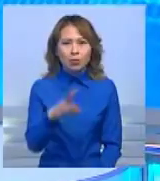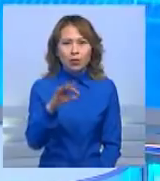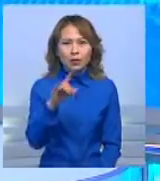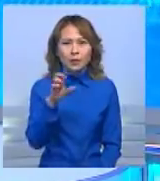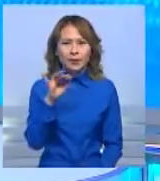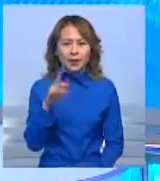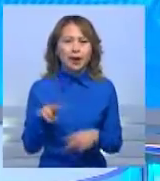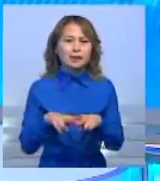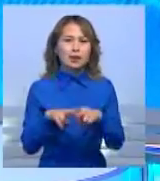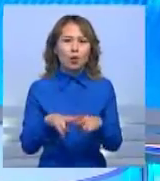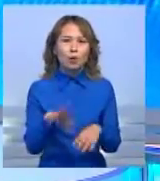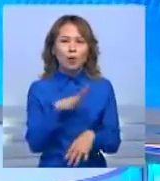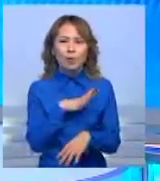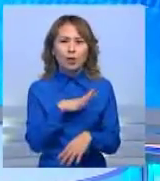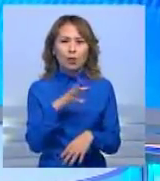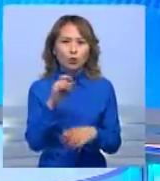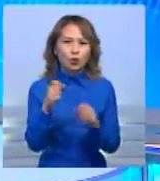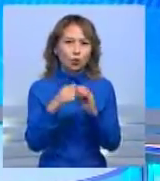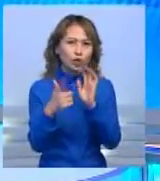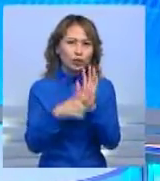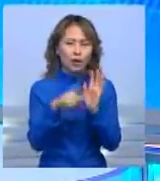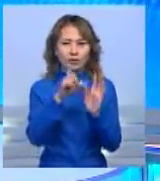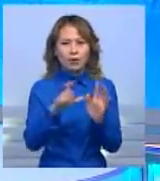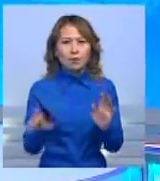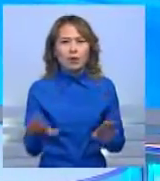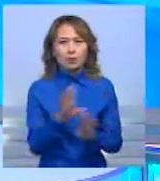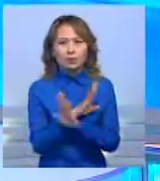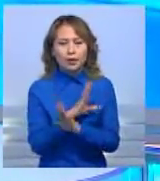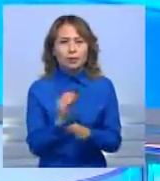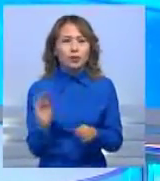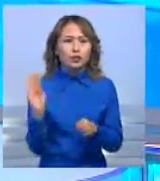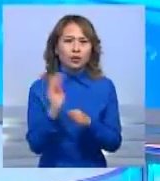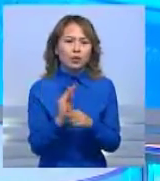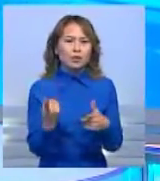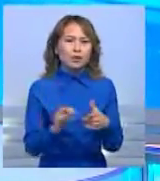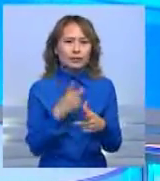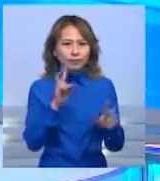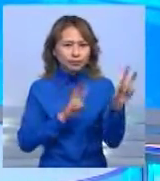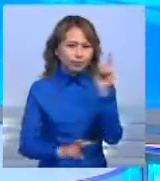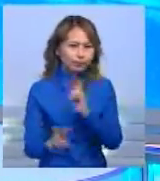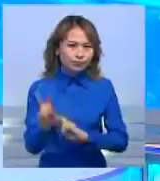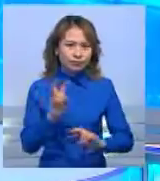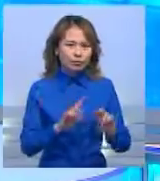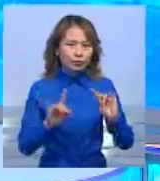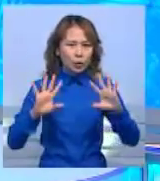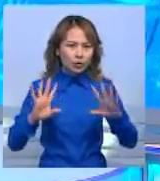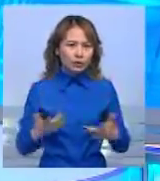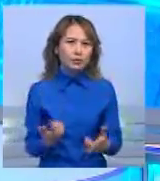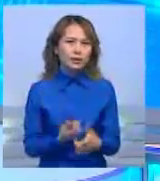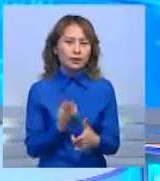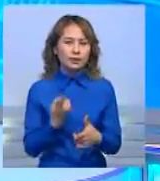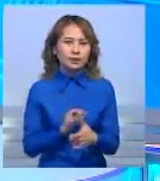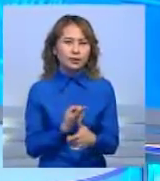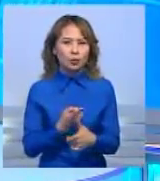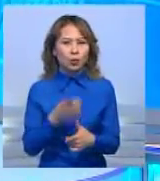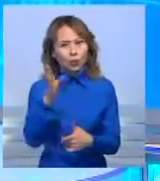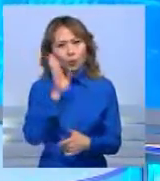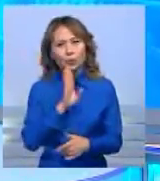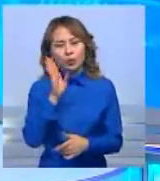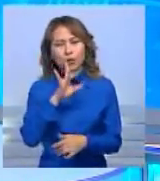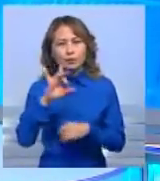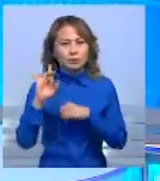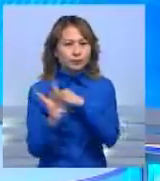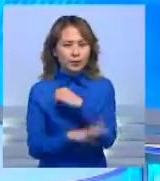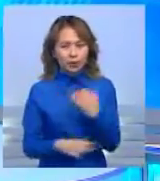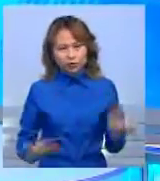Мозамбик астанасында қоқыстан 17 адам мерт болды. Тағы бірнеше адам іздестіріліп жатыр. Оқиға таңға жақын кедейле